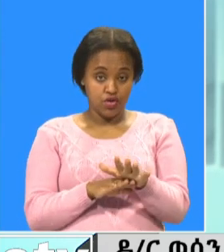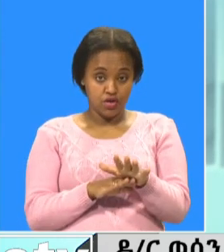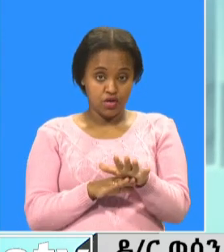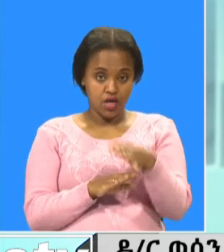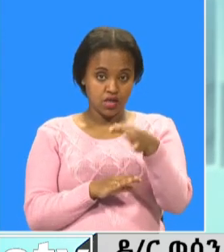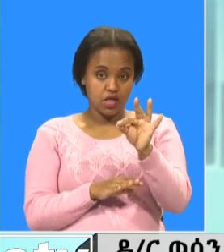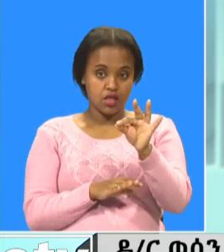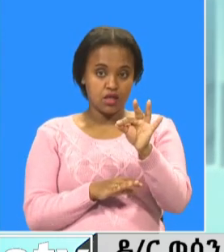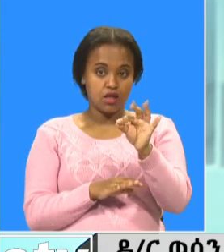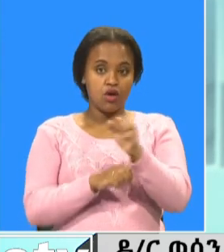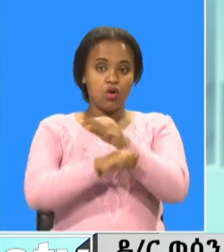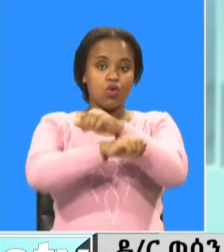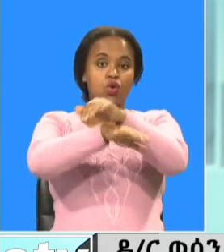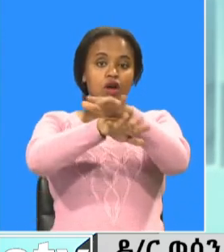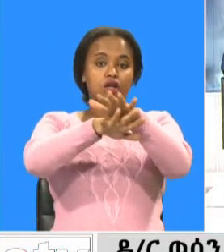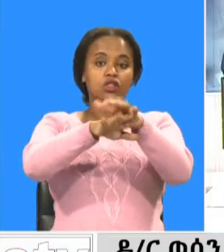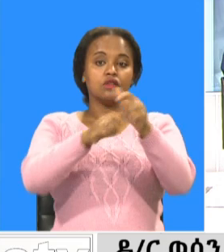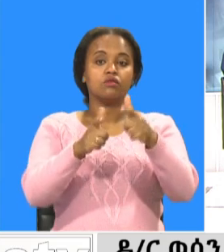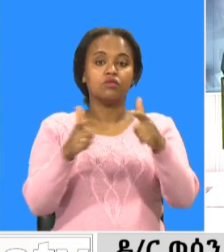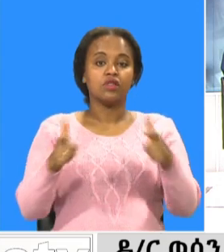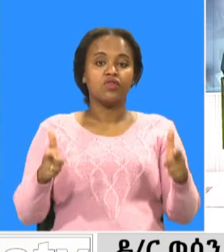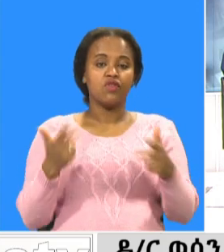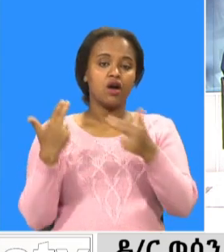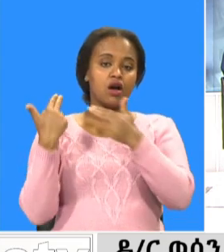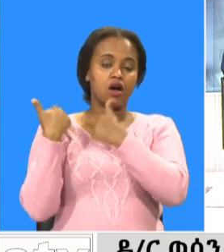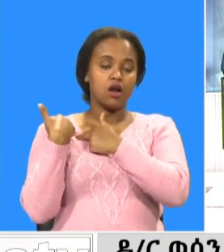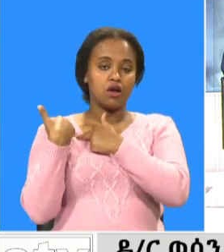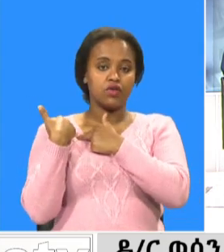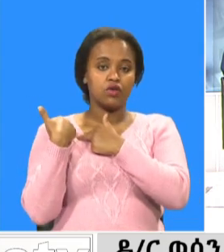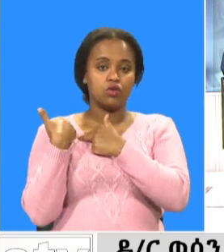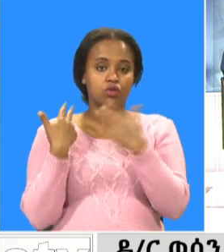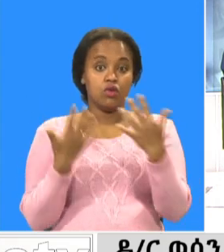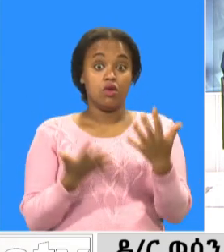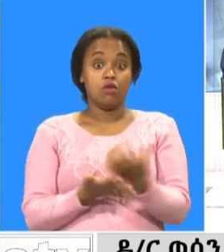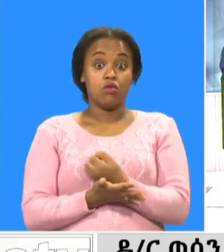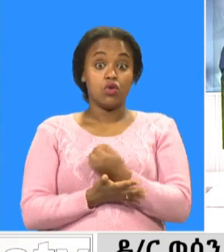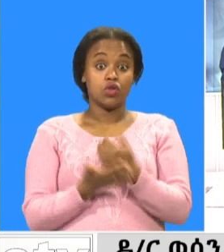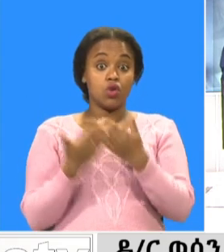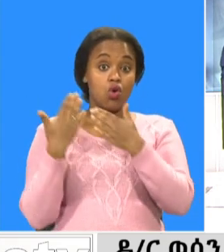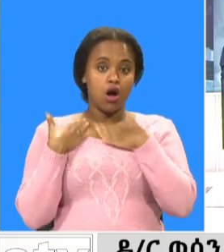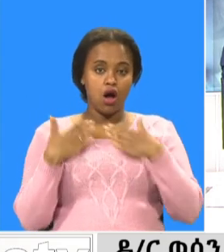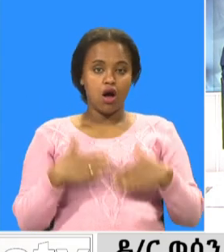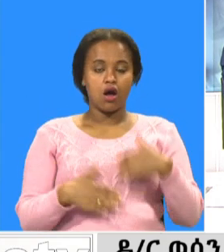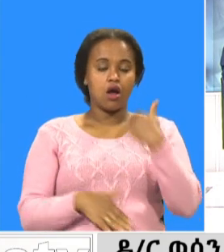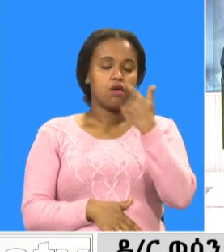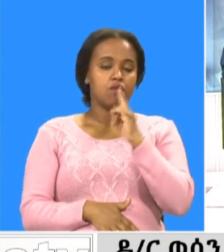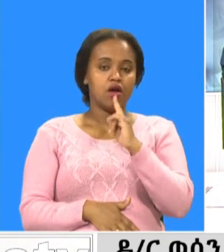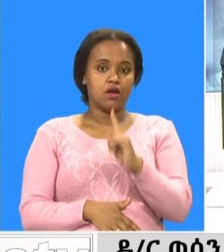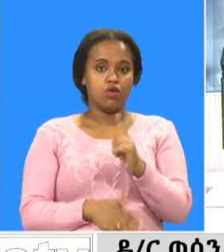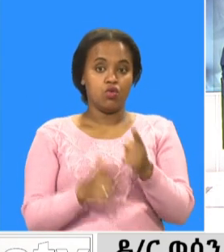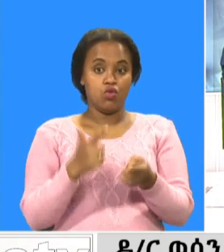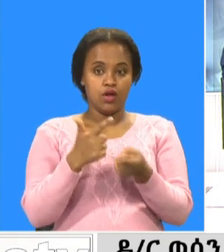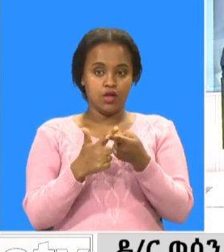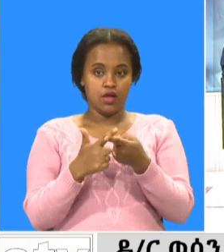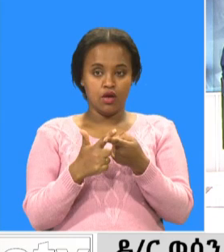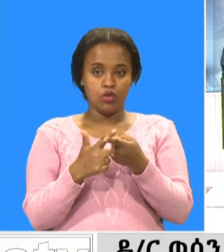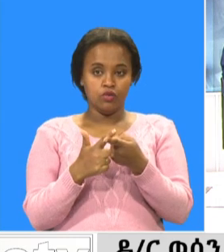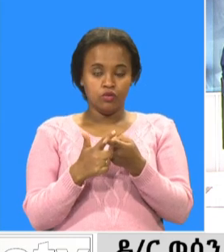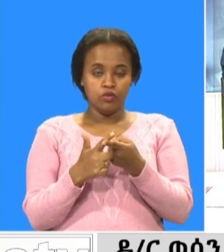የኮቪድ-19 ወረርሽኝ ቢስፋፋ ኃላፊነቱን የሚወስደው አካል ማን ነው የሚለው ነው ጥያቄው፣ የአንደኛ ጥያቄ። ሁለተኛው